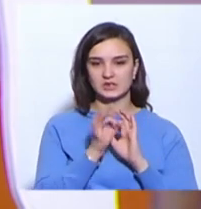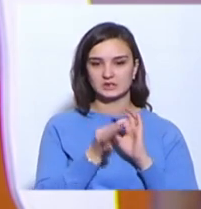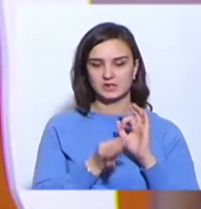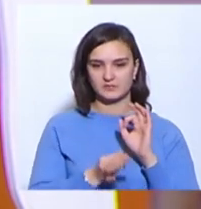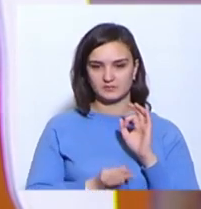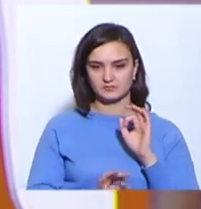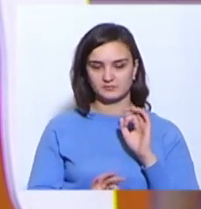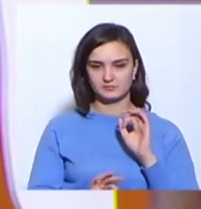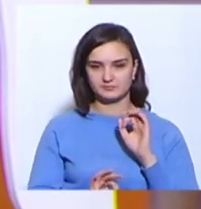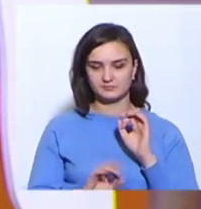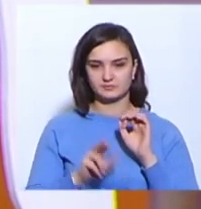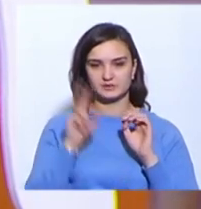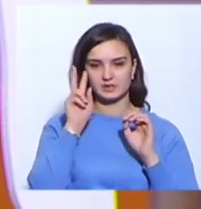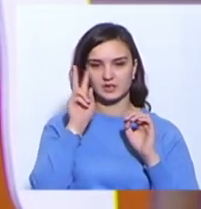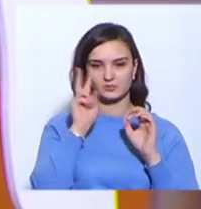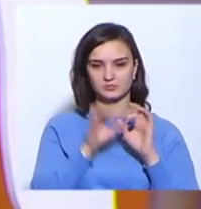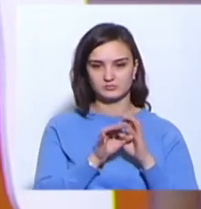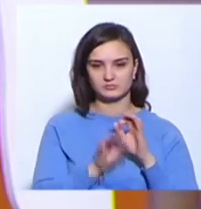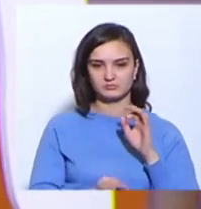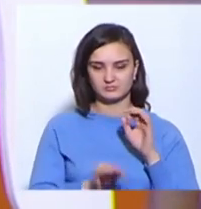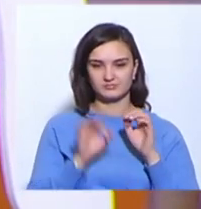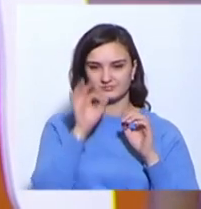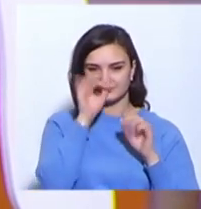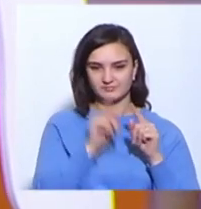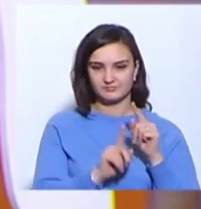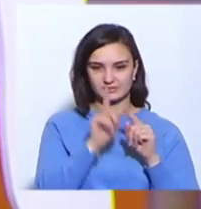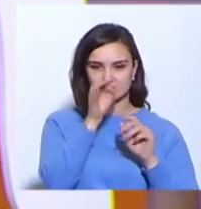რო აქვს და ანალური არხის აი ეს უკვე დაბოლოება.